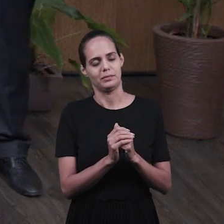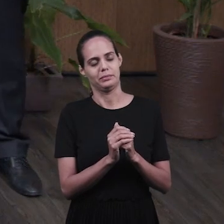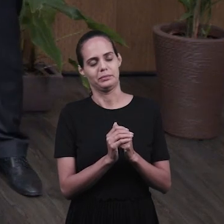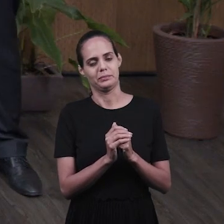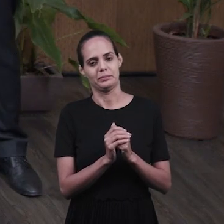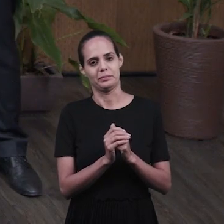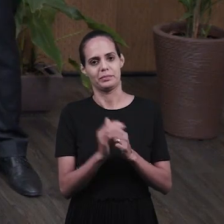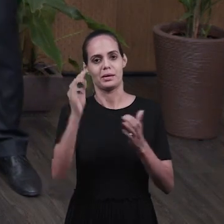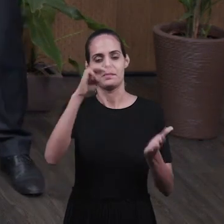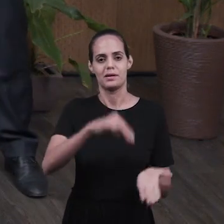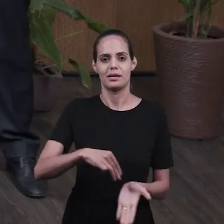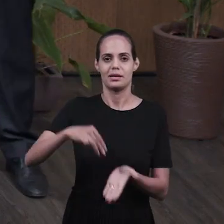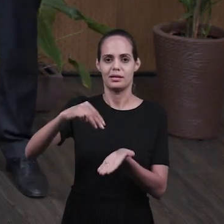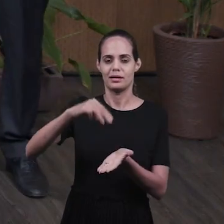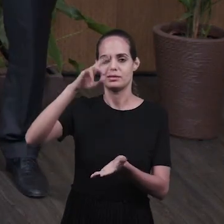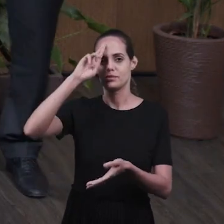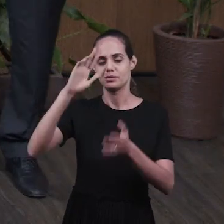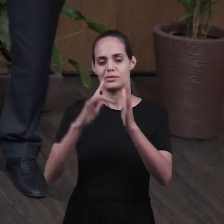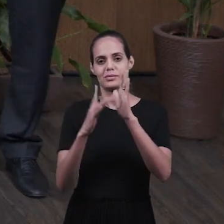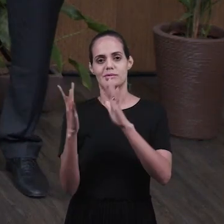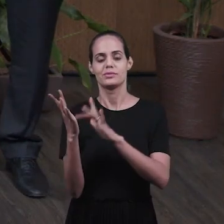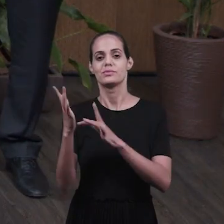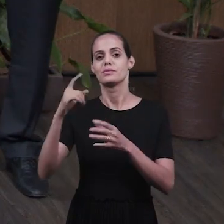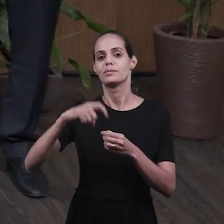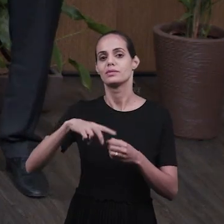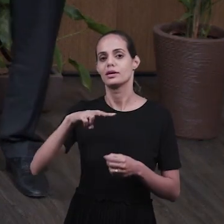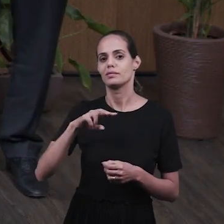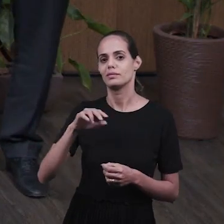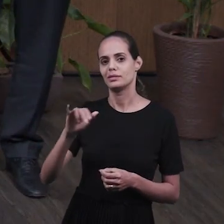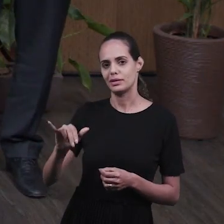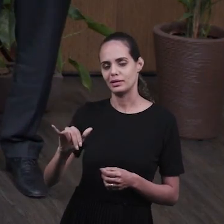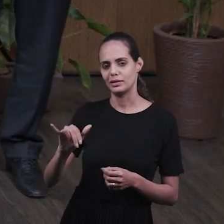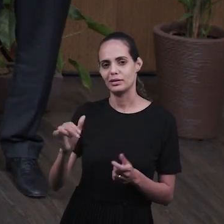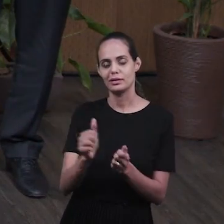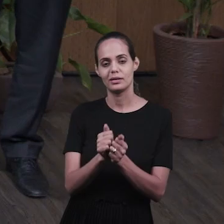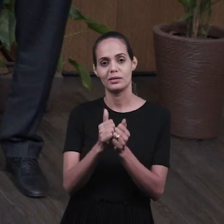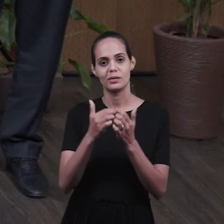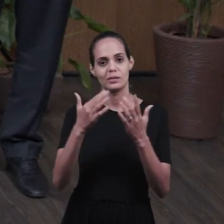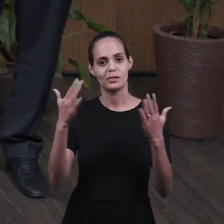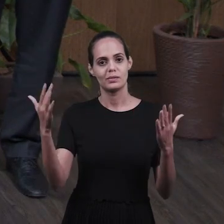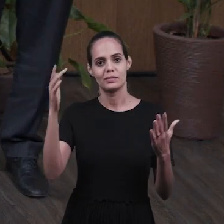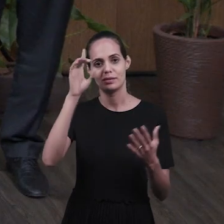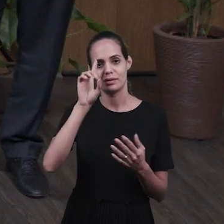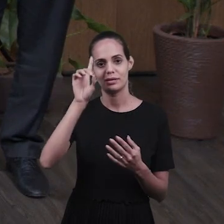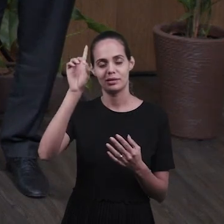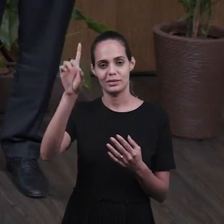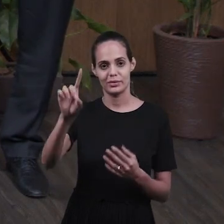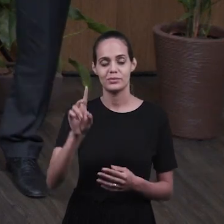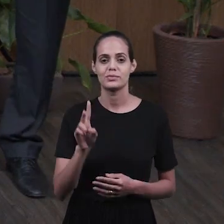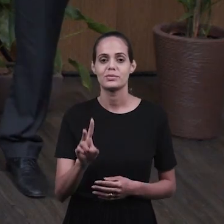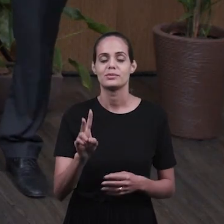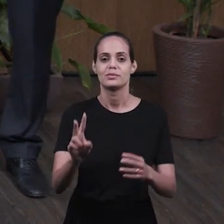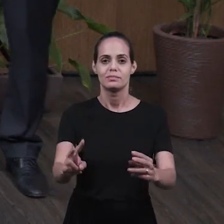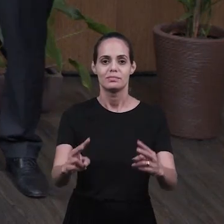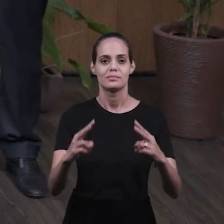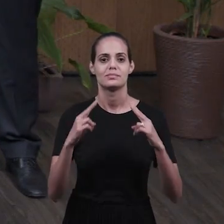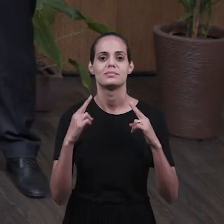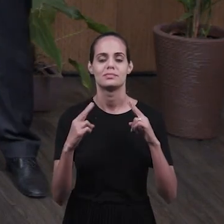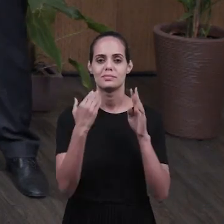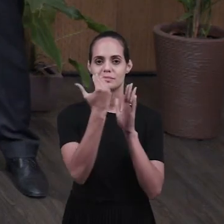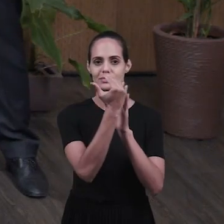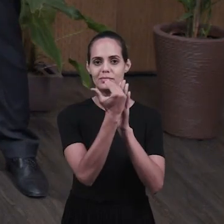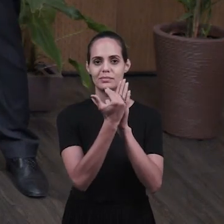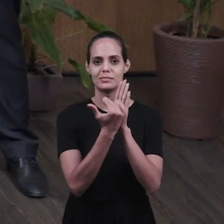Maranatha, le Seigneur Jésus vient. Gloire à Dieu. Continuez à assister la formation en